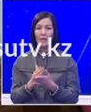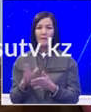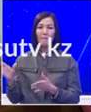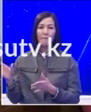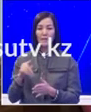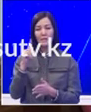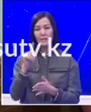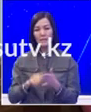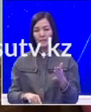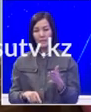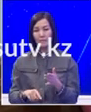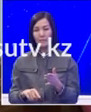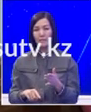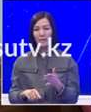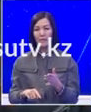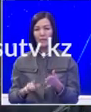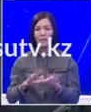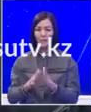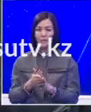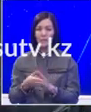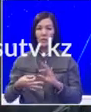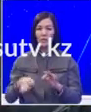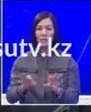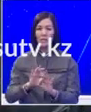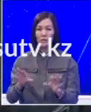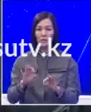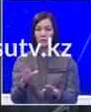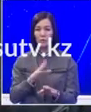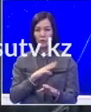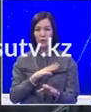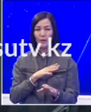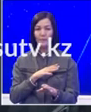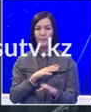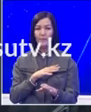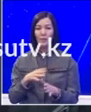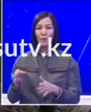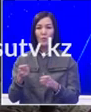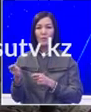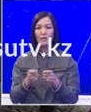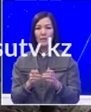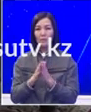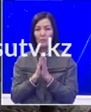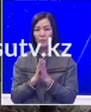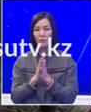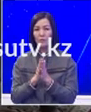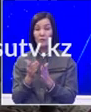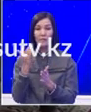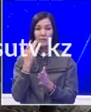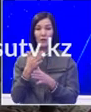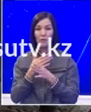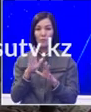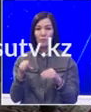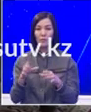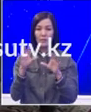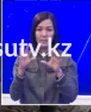үміт өзіңізде деп жағдайды Қанат Алдабергенұлына бүкпесіз баяндады. Өз кезегінде облыс әкімі өтініш жерде қалмайды, көмек болады. Тек